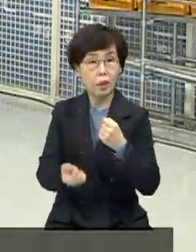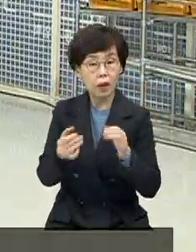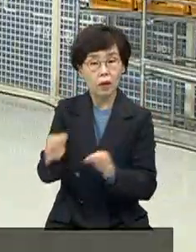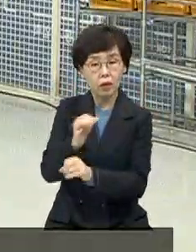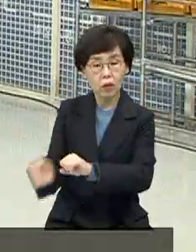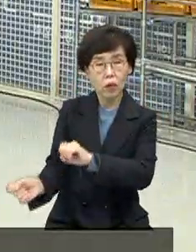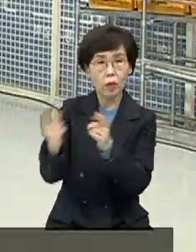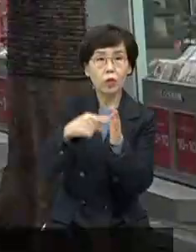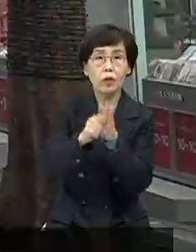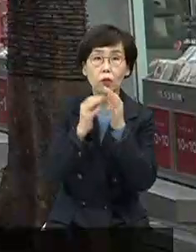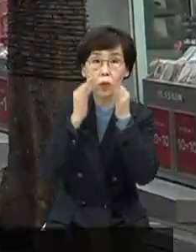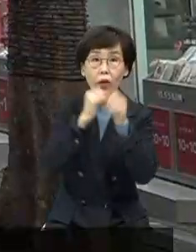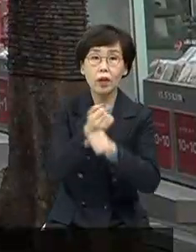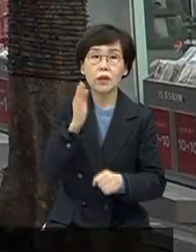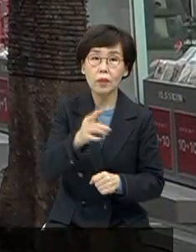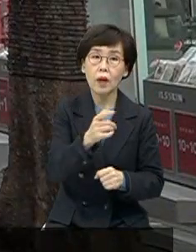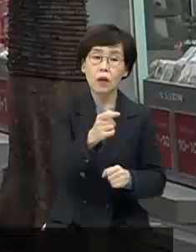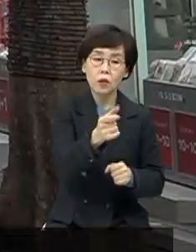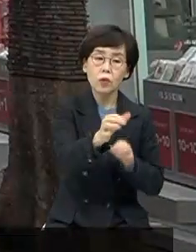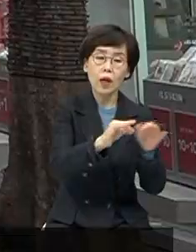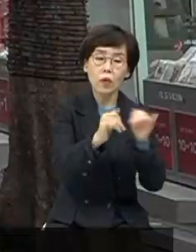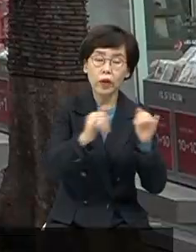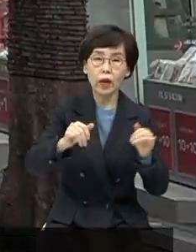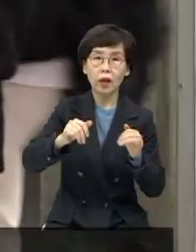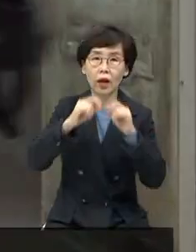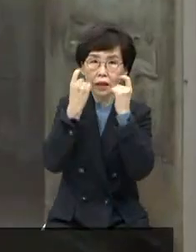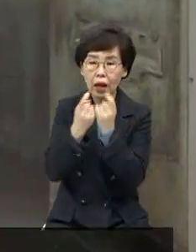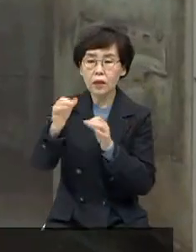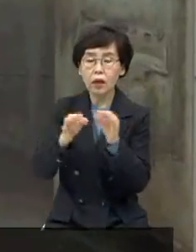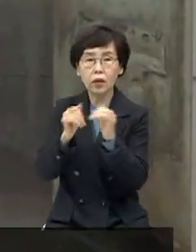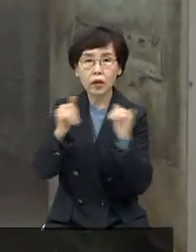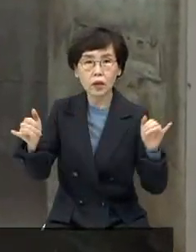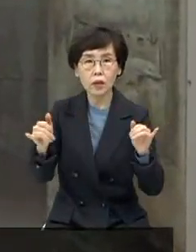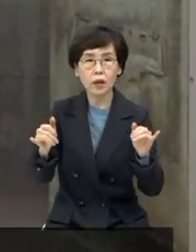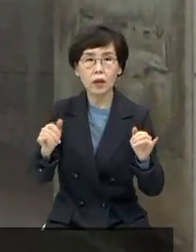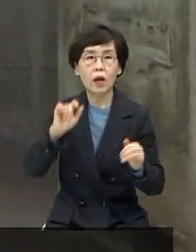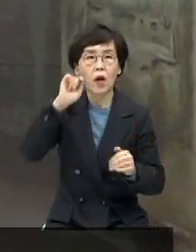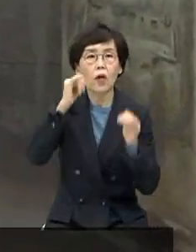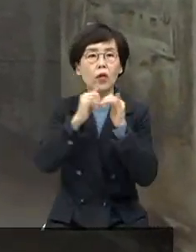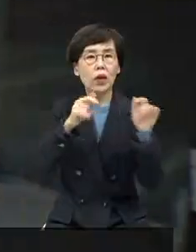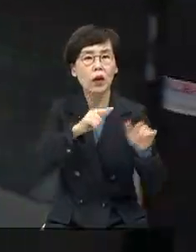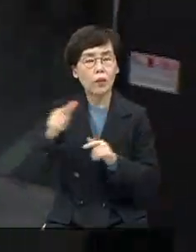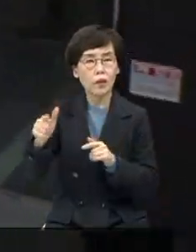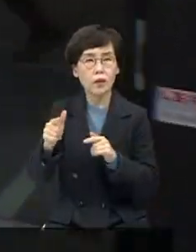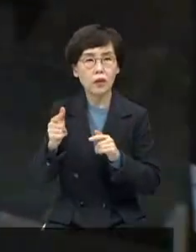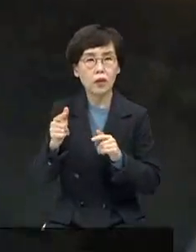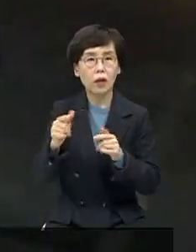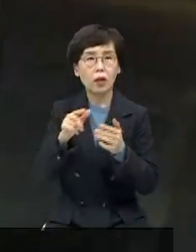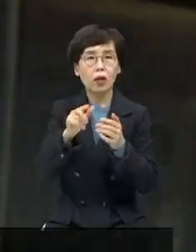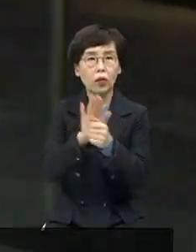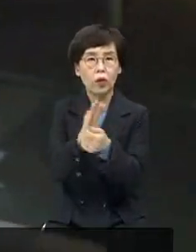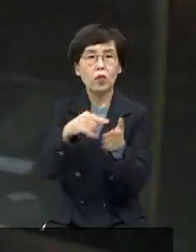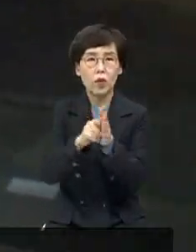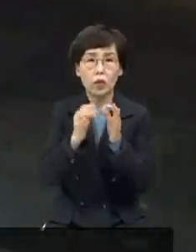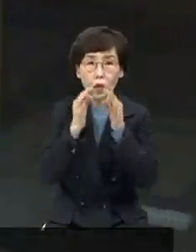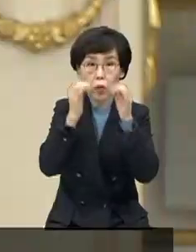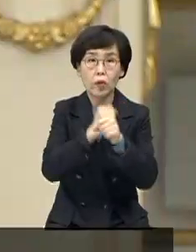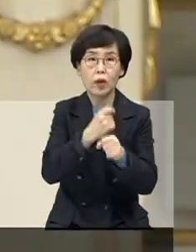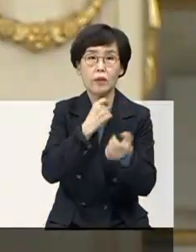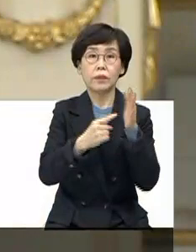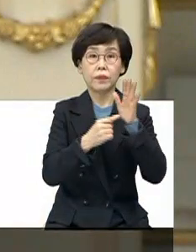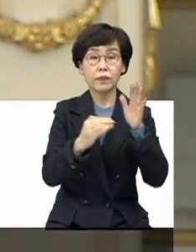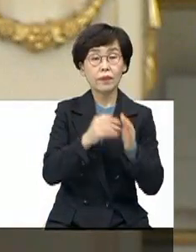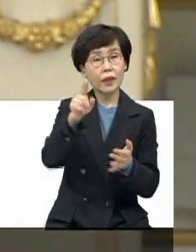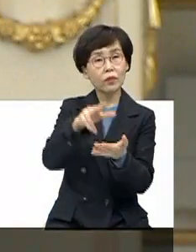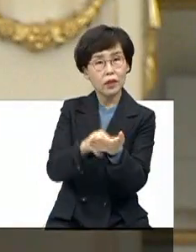회복에 노력하겠지만 소상공인과 자영업자 등 취약계층의 어려움 극복에도 힘쓰겠다고 말했습니다. 그것이